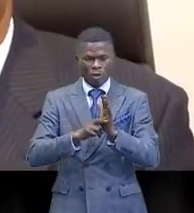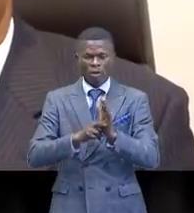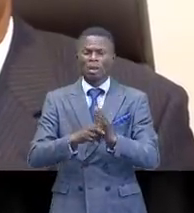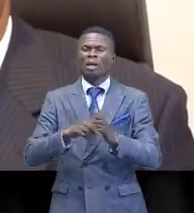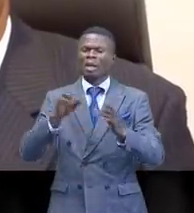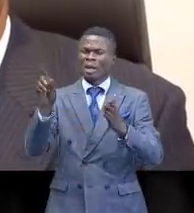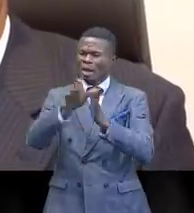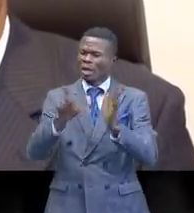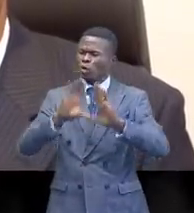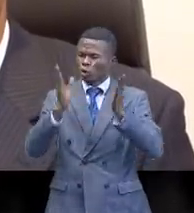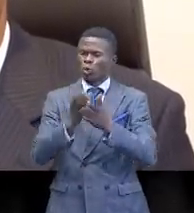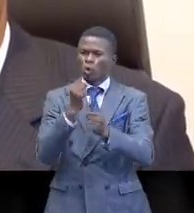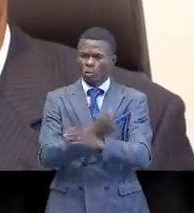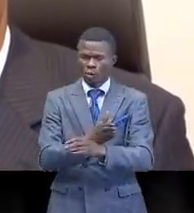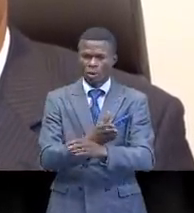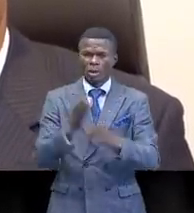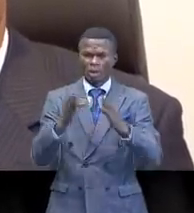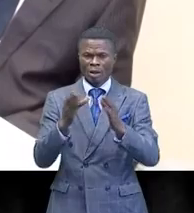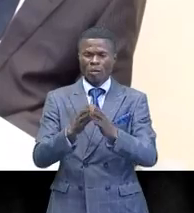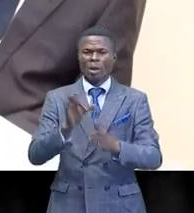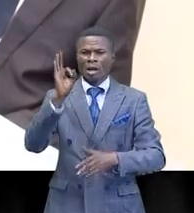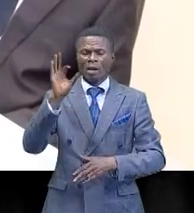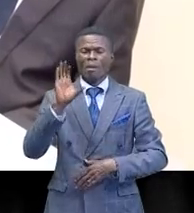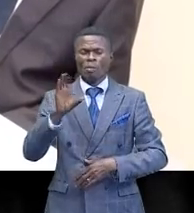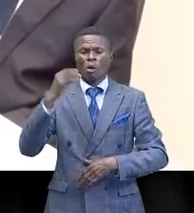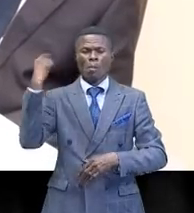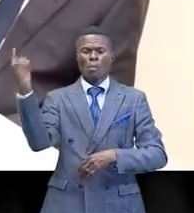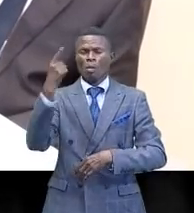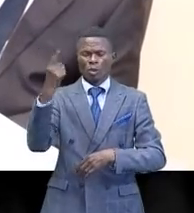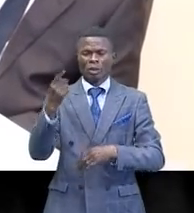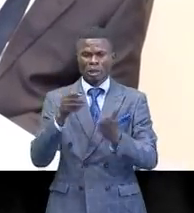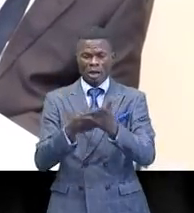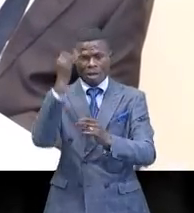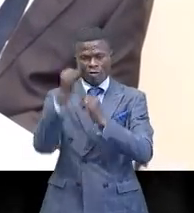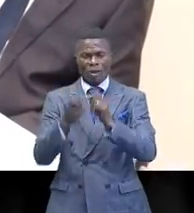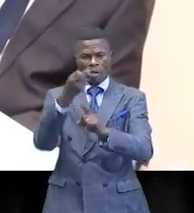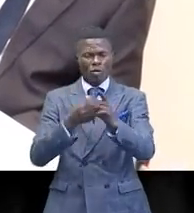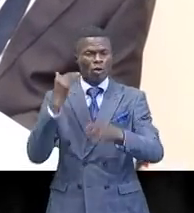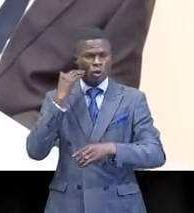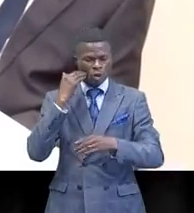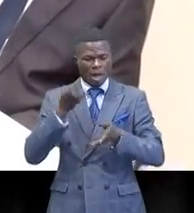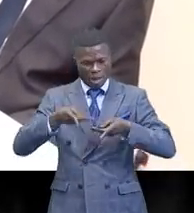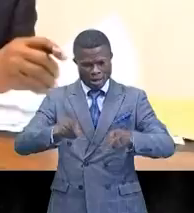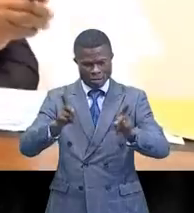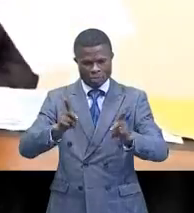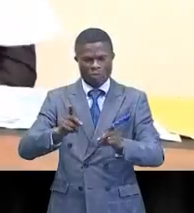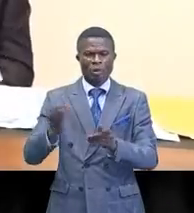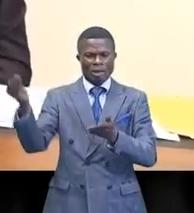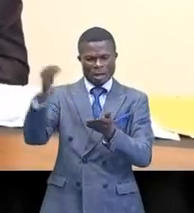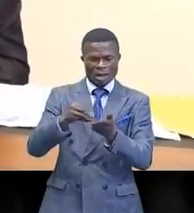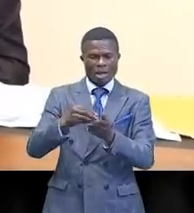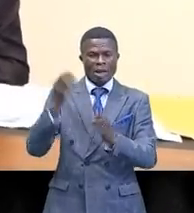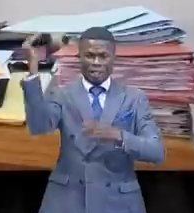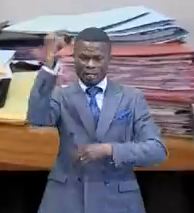rempli les critères convenus avec le FMI en fin juin, ce qui ouvre la voie au décaissement en